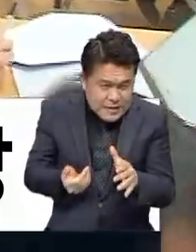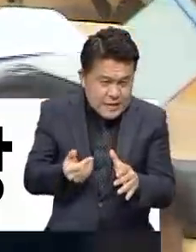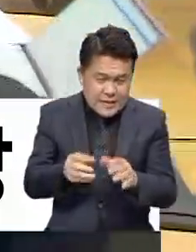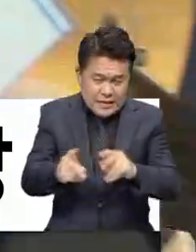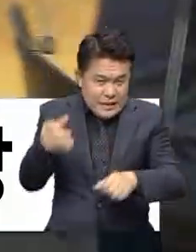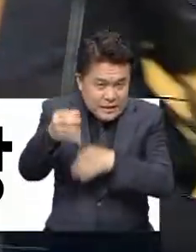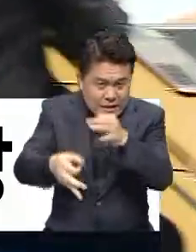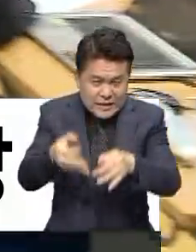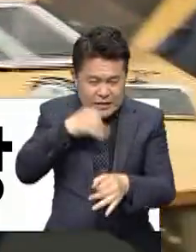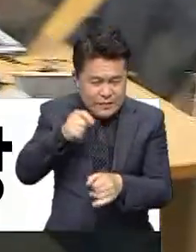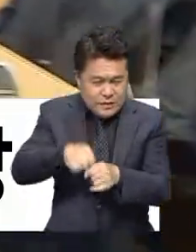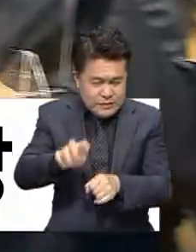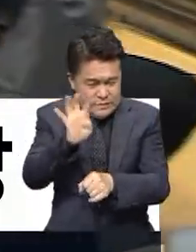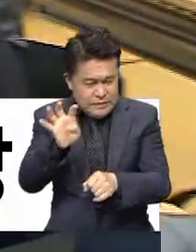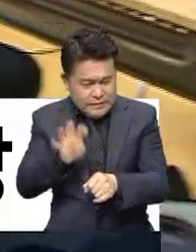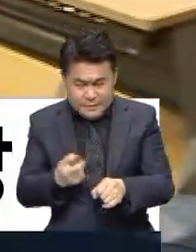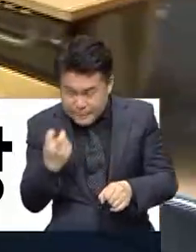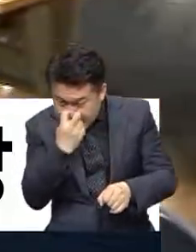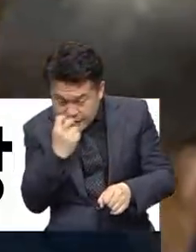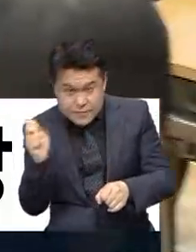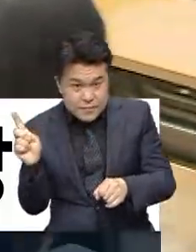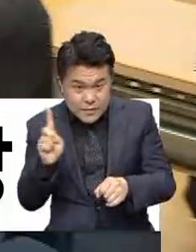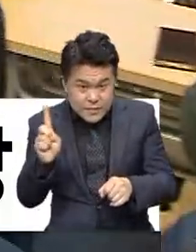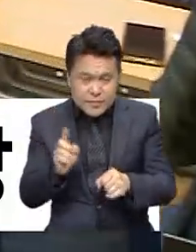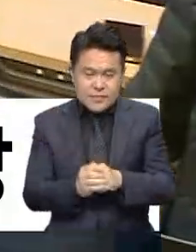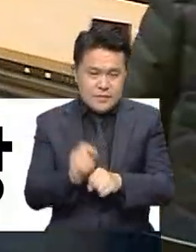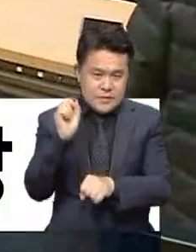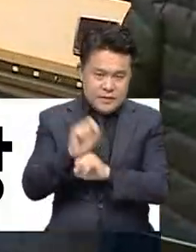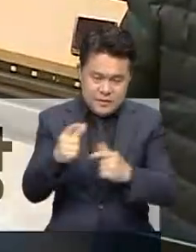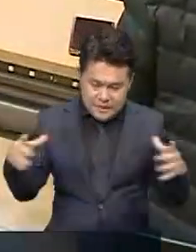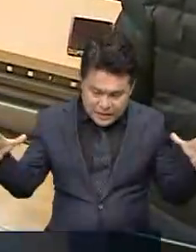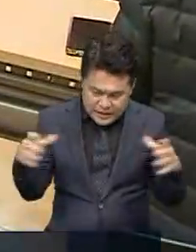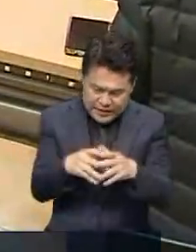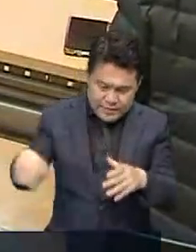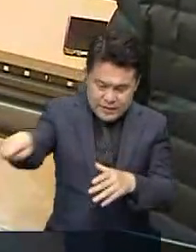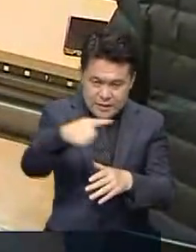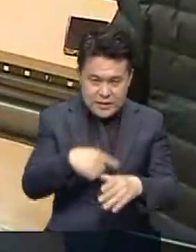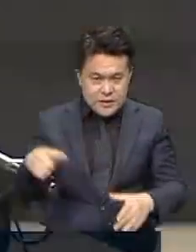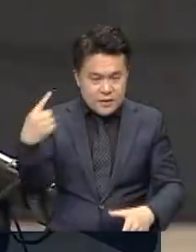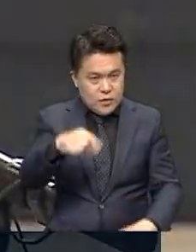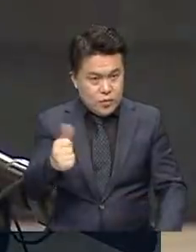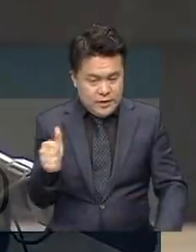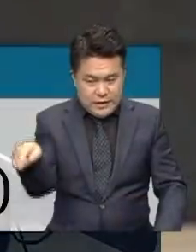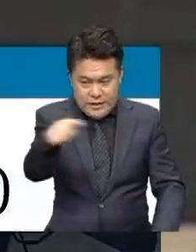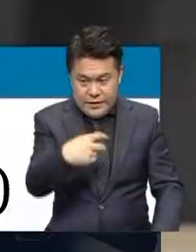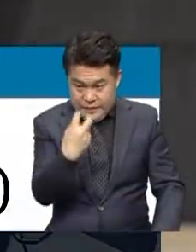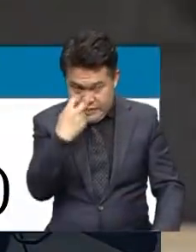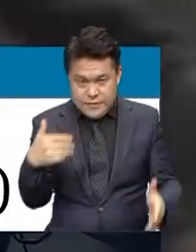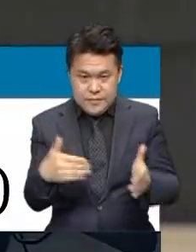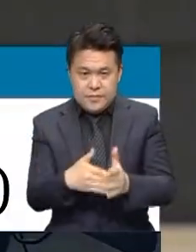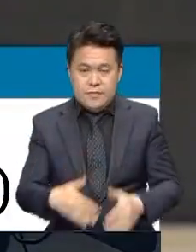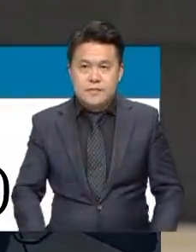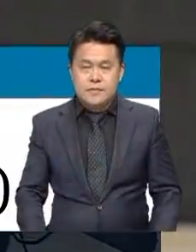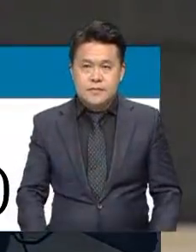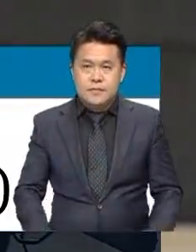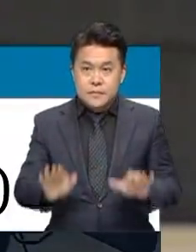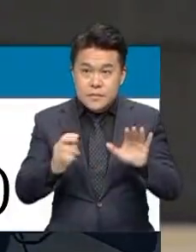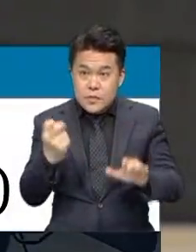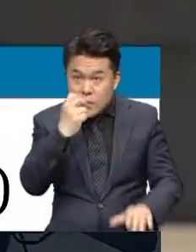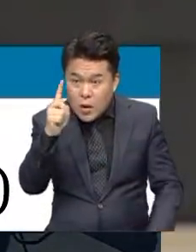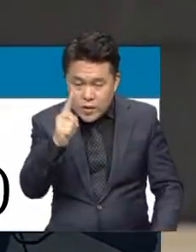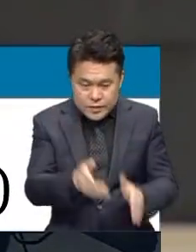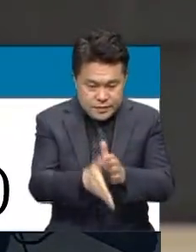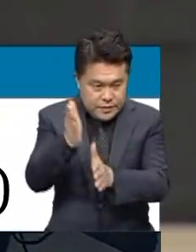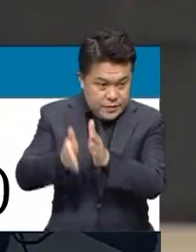공무원과 광명도시공사 직원 등 1,500여 명이 조사 대상입니다. 조사 범위는 도시개발사업